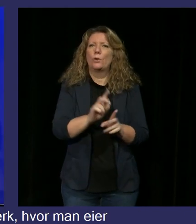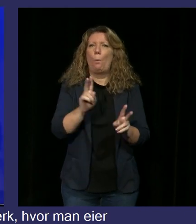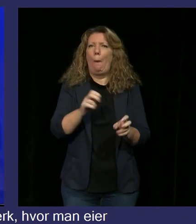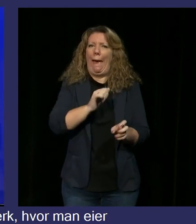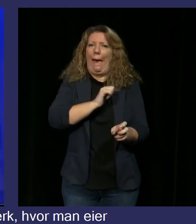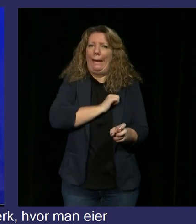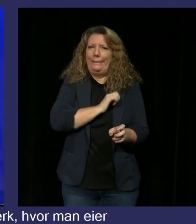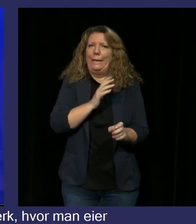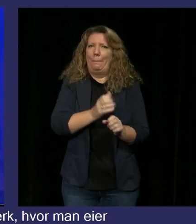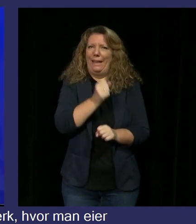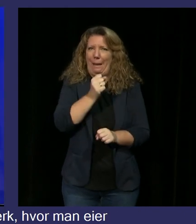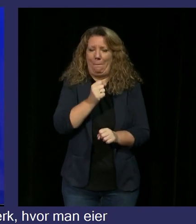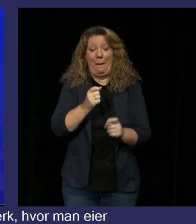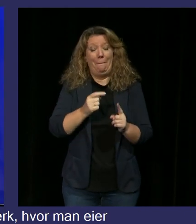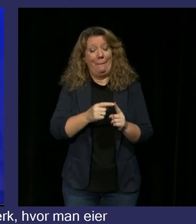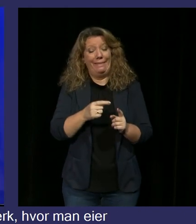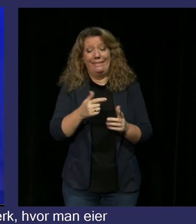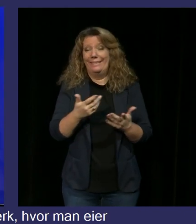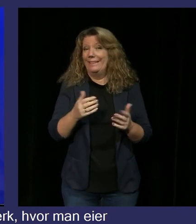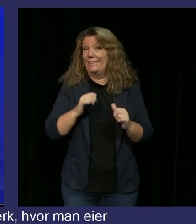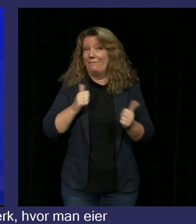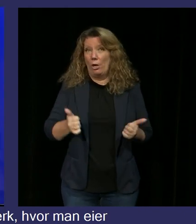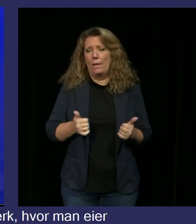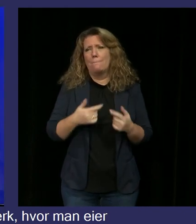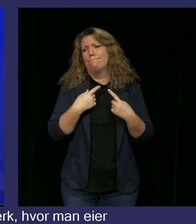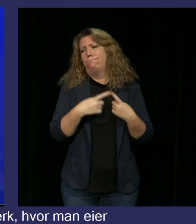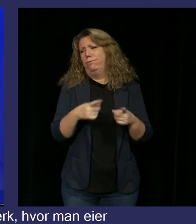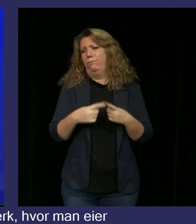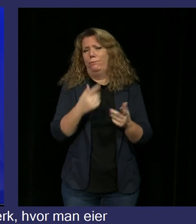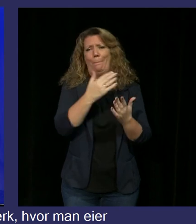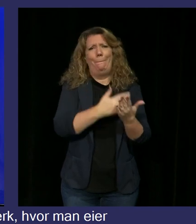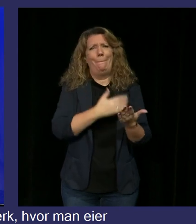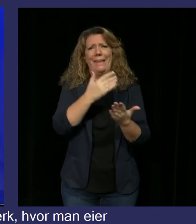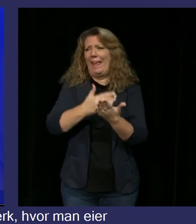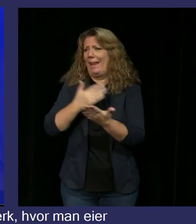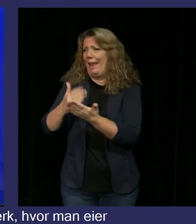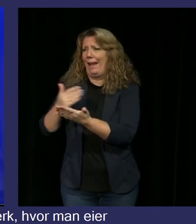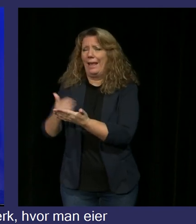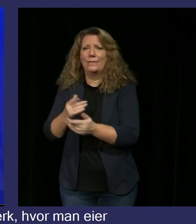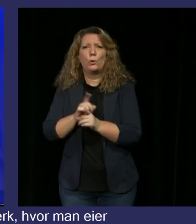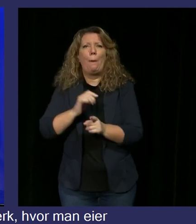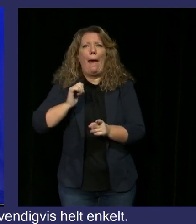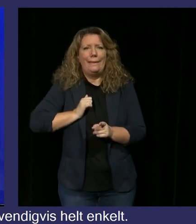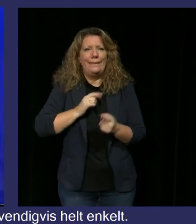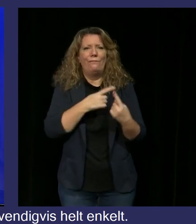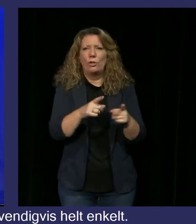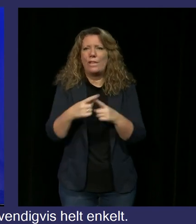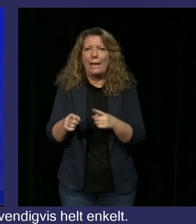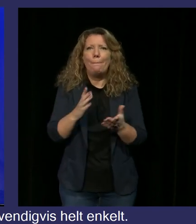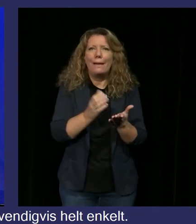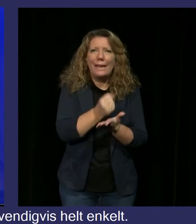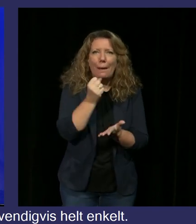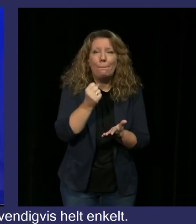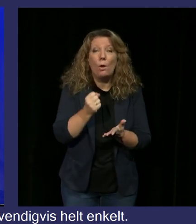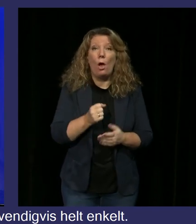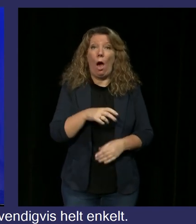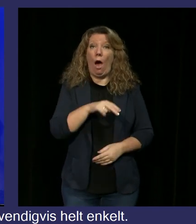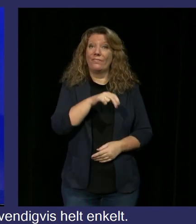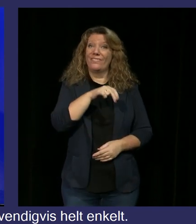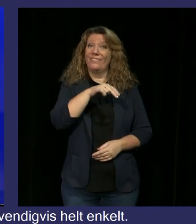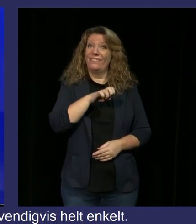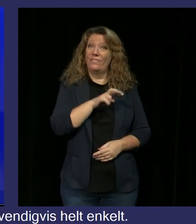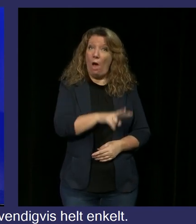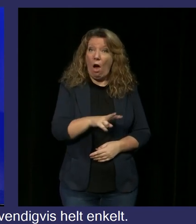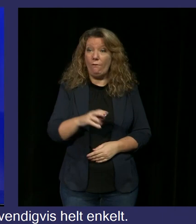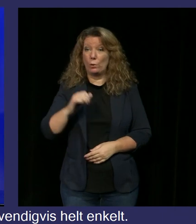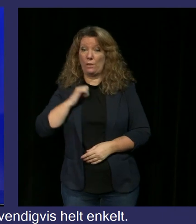at her det mye regelverk hvor man eier forskjellige begreper, og det klart å få NAV og skatt til å være enige om hva inntekt for eksempel. Det